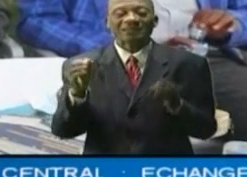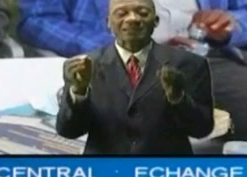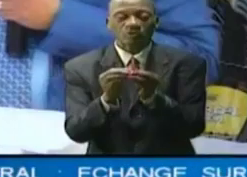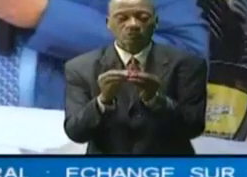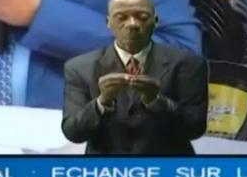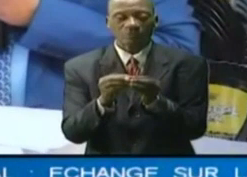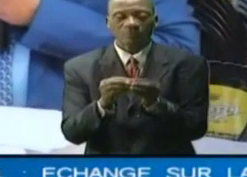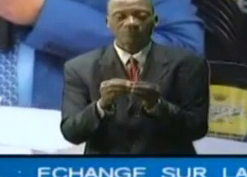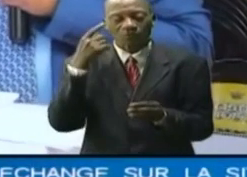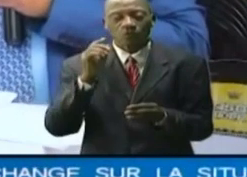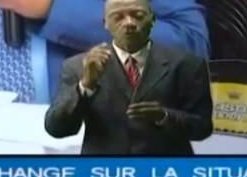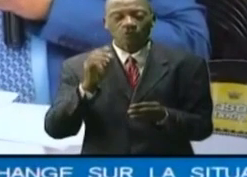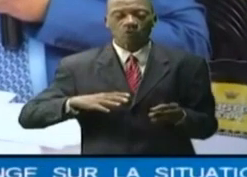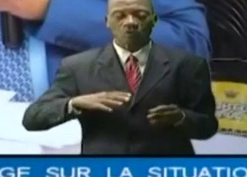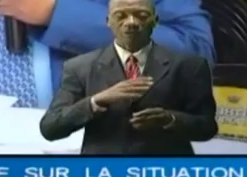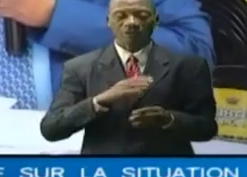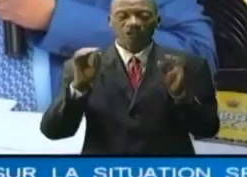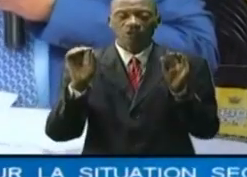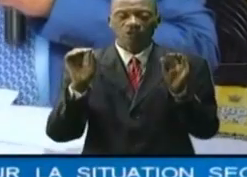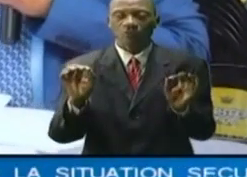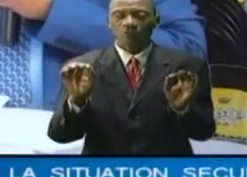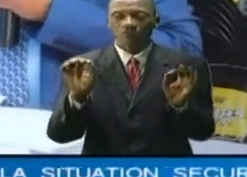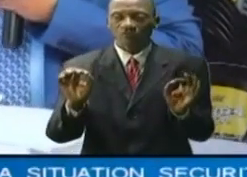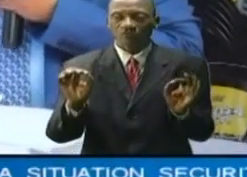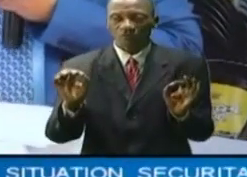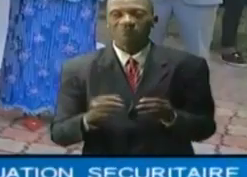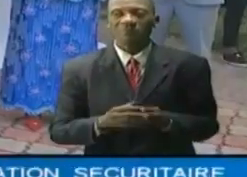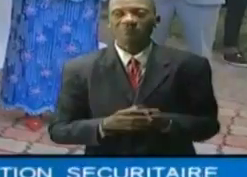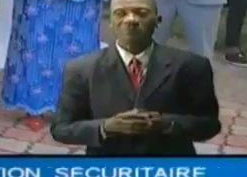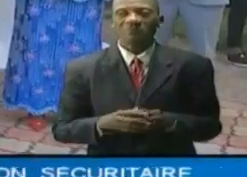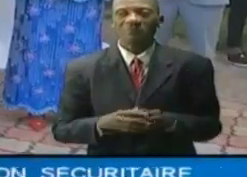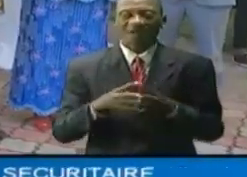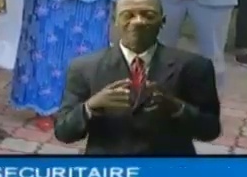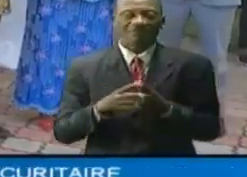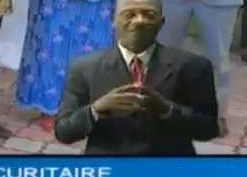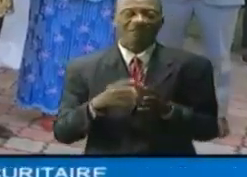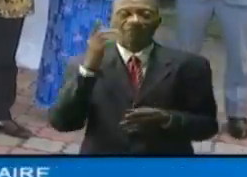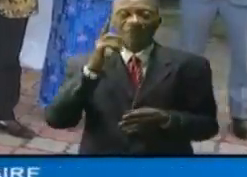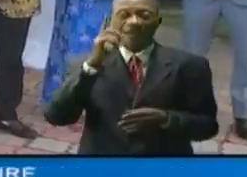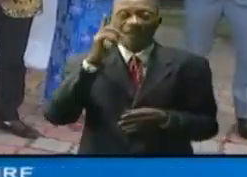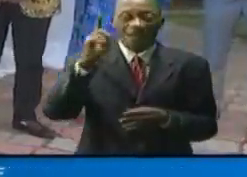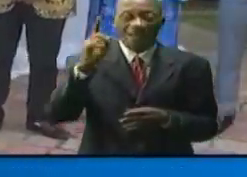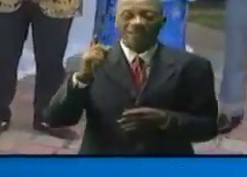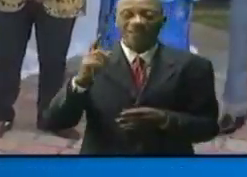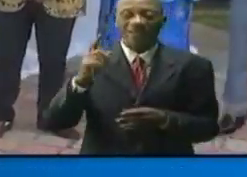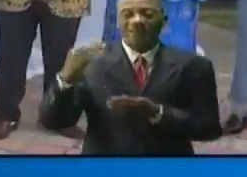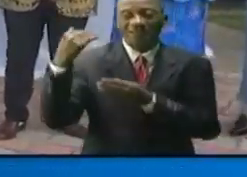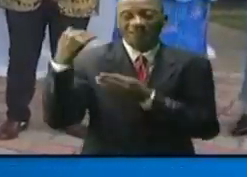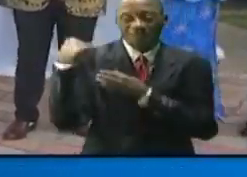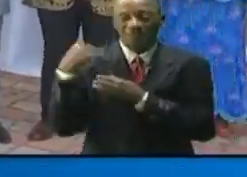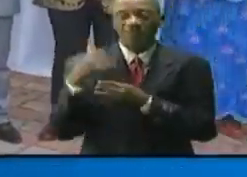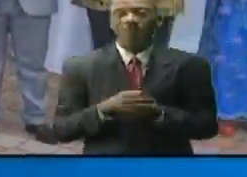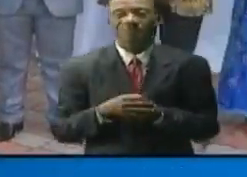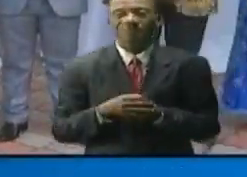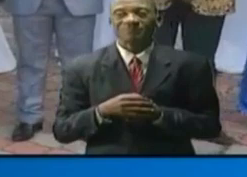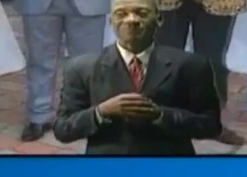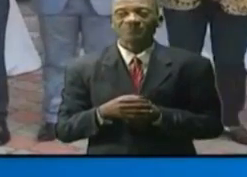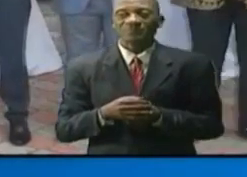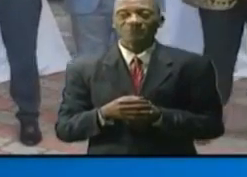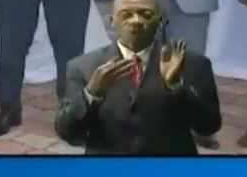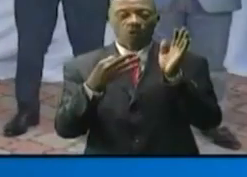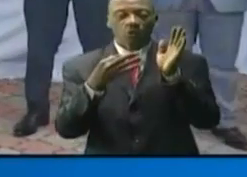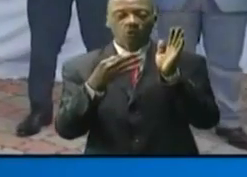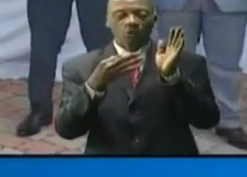comité directeur que dirige Baudouin Kitenge, prenant en compte les 8 chefferies